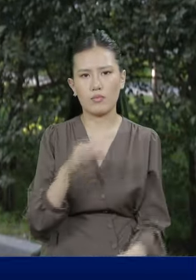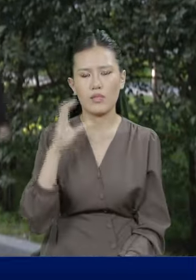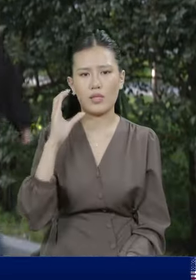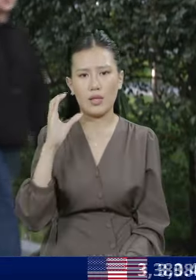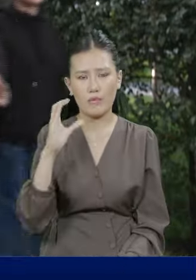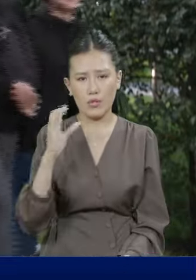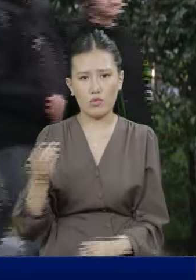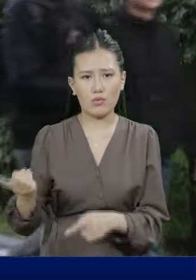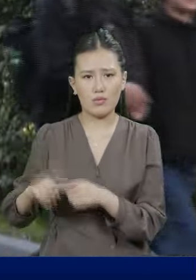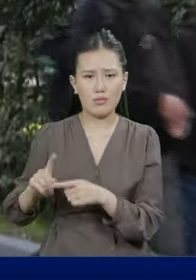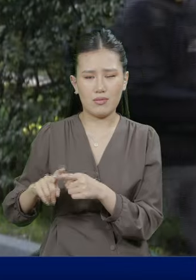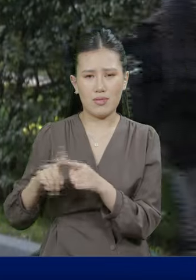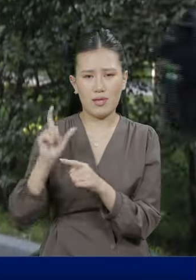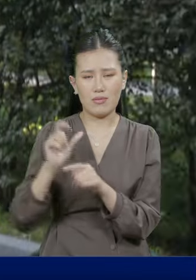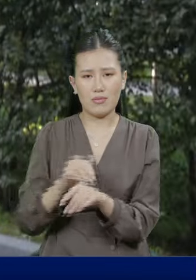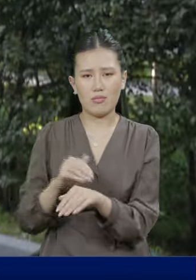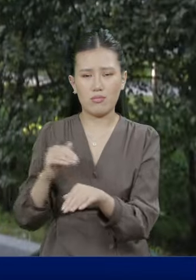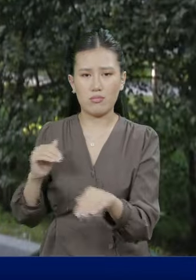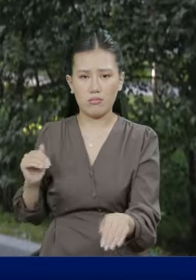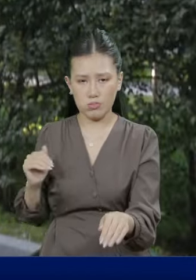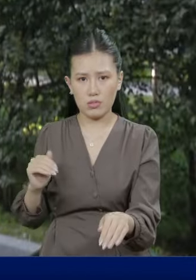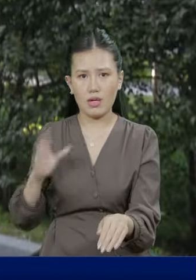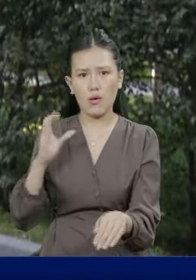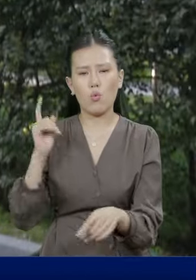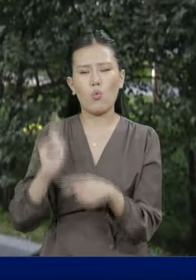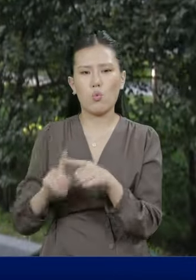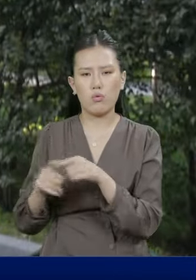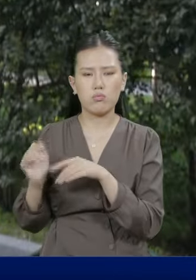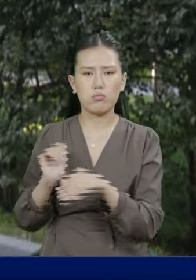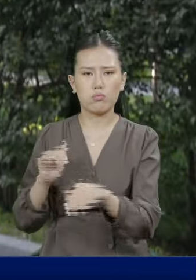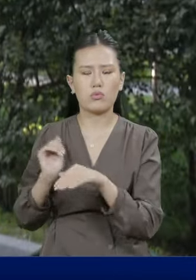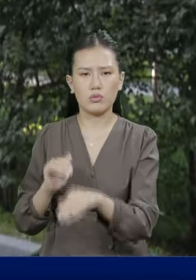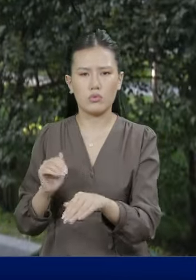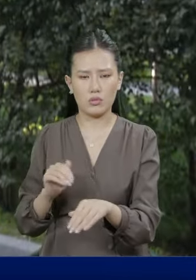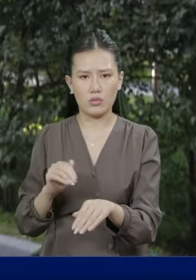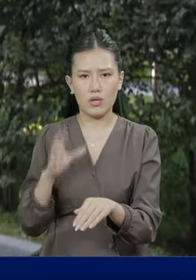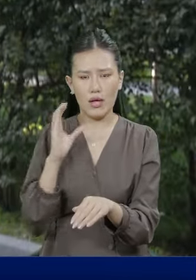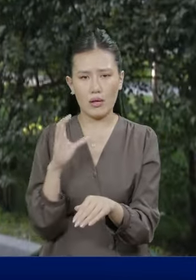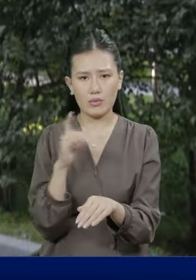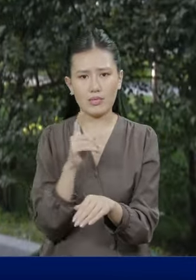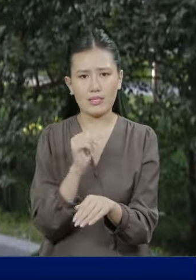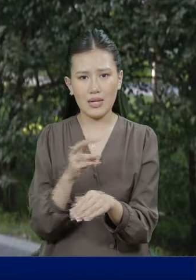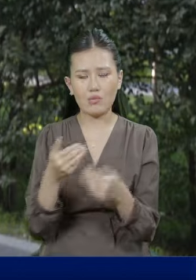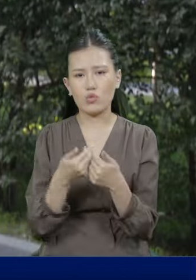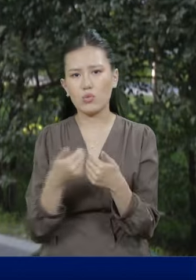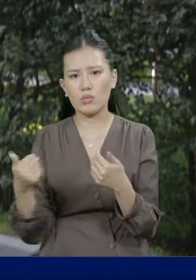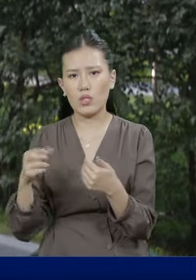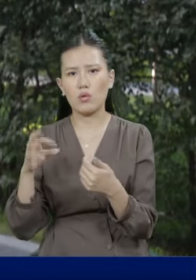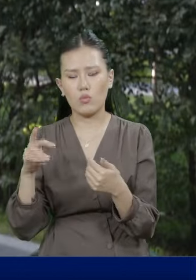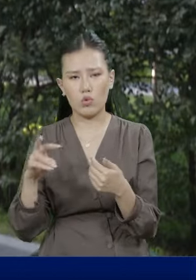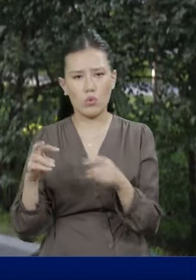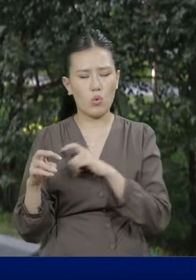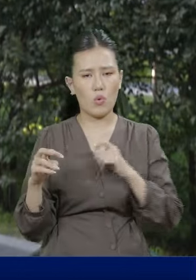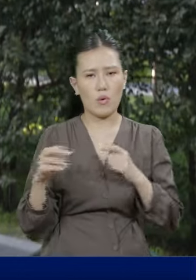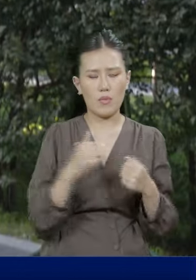чадварыг нэмэгдүүлээд, даацыг нэмэгдүүлээд, тэрнийхээ хурдыг нэмэгдүүлээд, тэгээд зам дээр тусгаарлах юм бол тэр чинь ингээд хувийн машинуудынхтайгаа